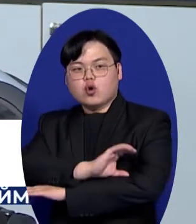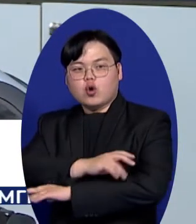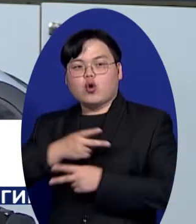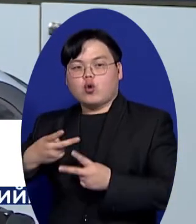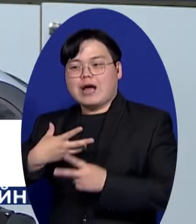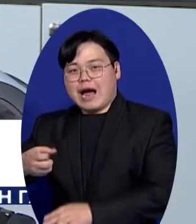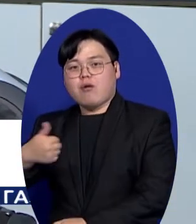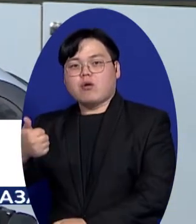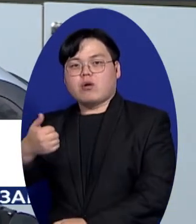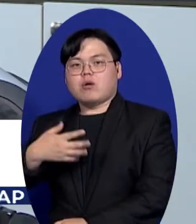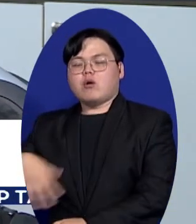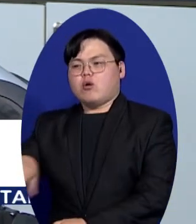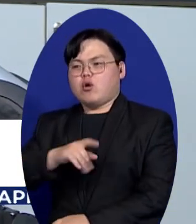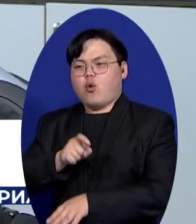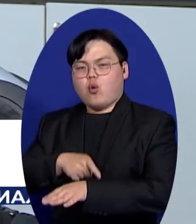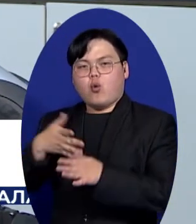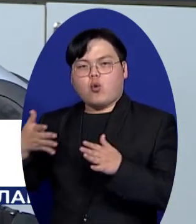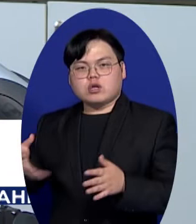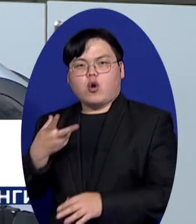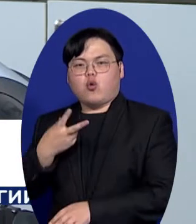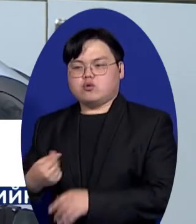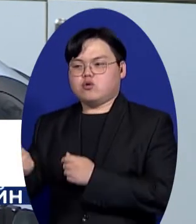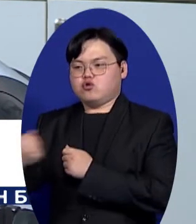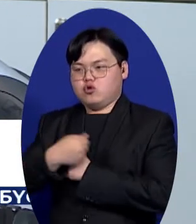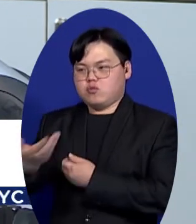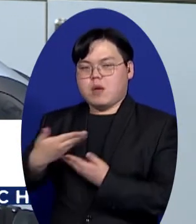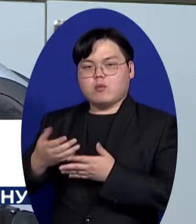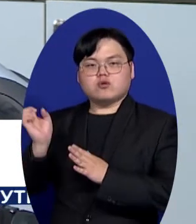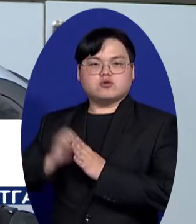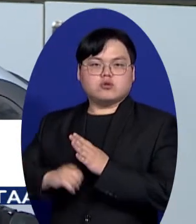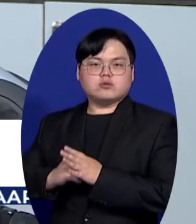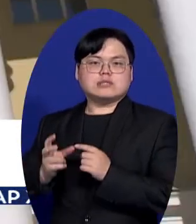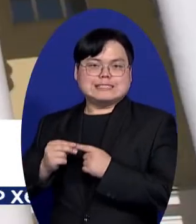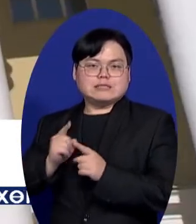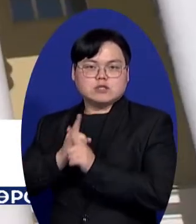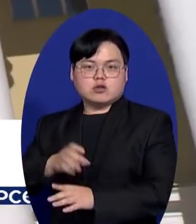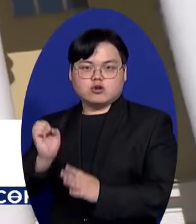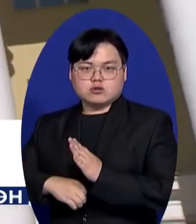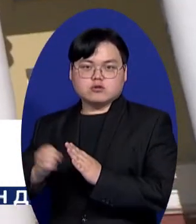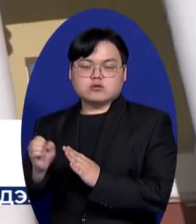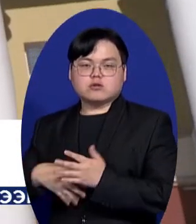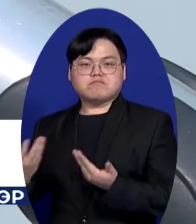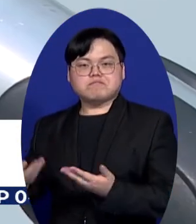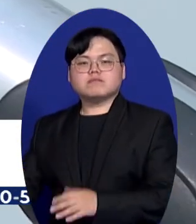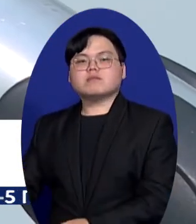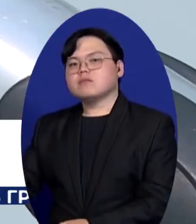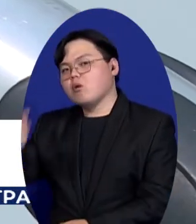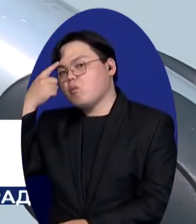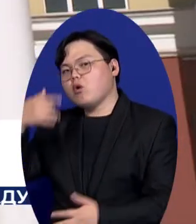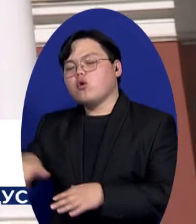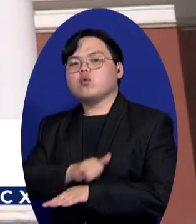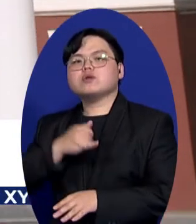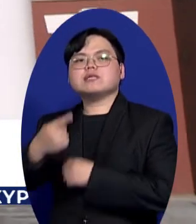явж байгаа юм чинь төлбөрөө бид ал төлч хугацаанда төлж барагдуулах хөстөө гэдэг тэр зарчим бол үйлчлж байгаа хөстөө. Манай улсад